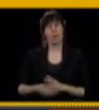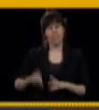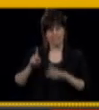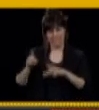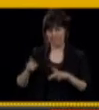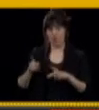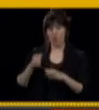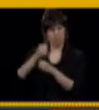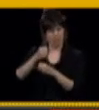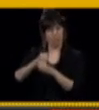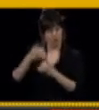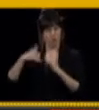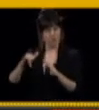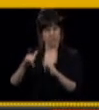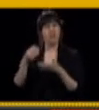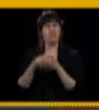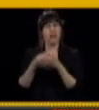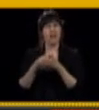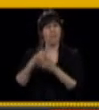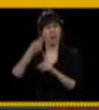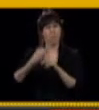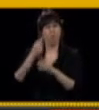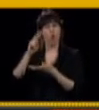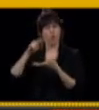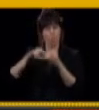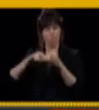moins de 2000 $ par mois